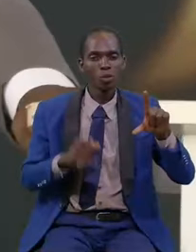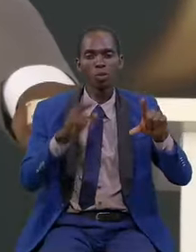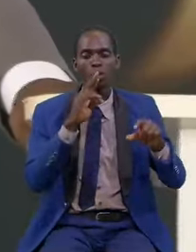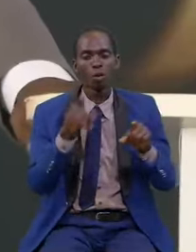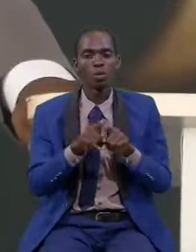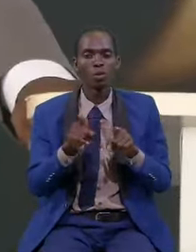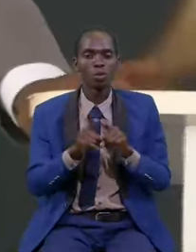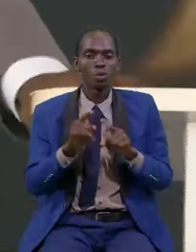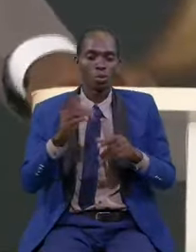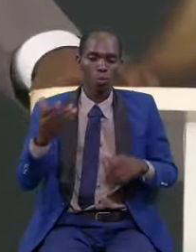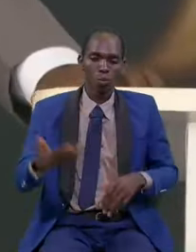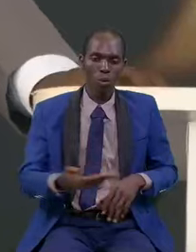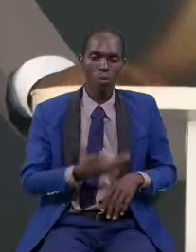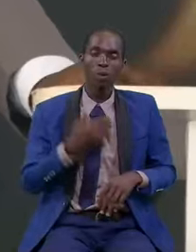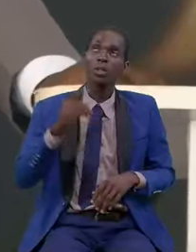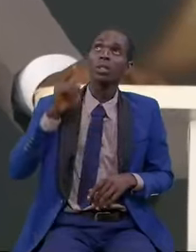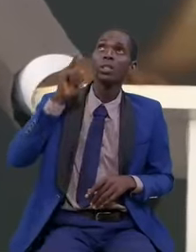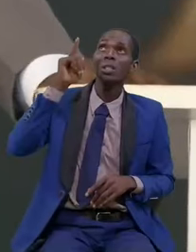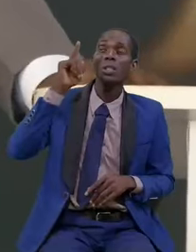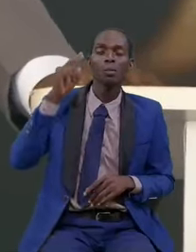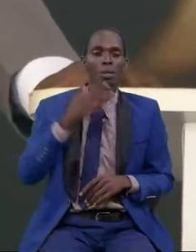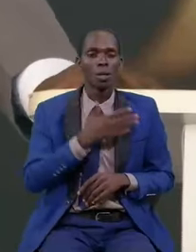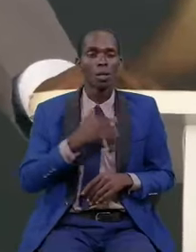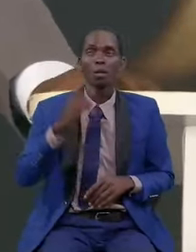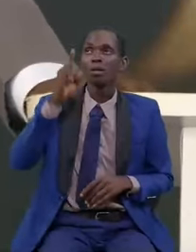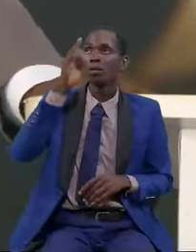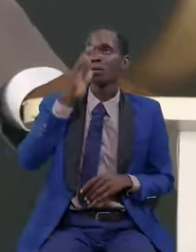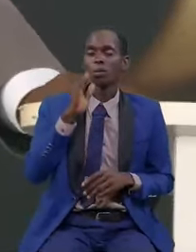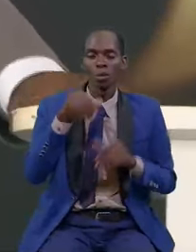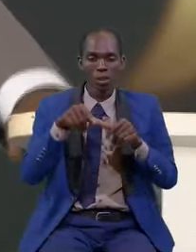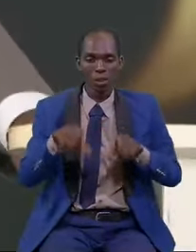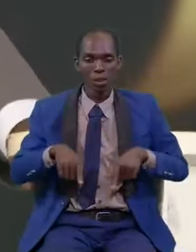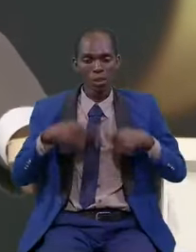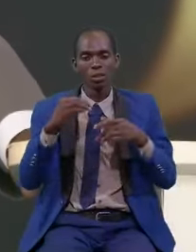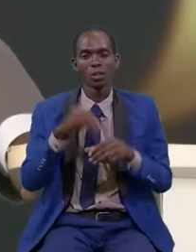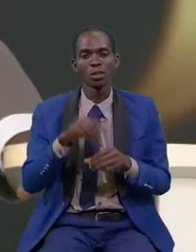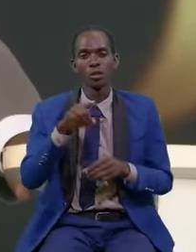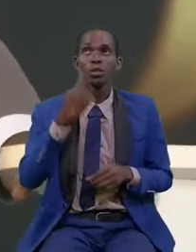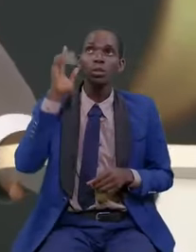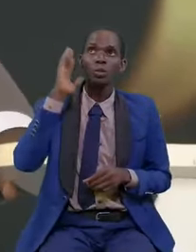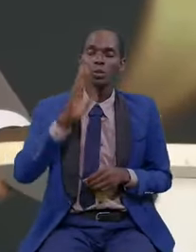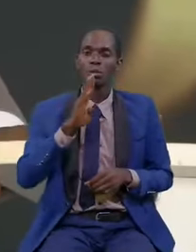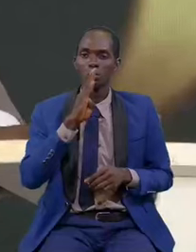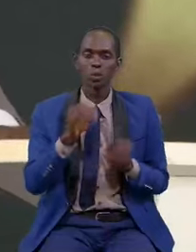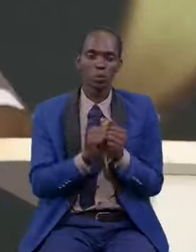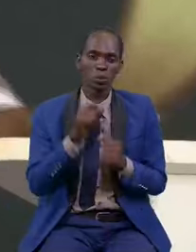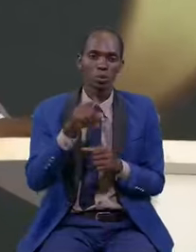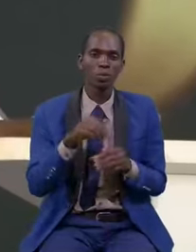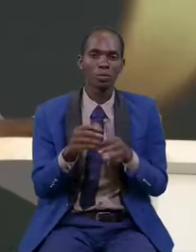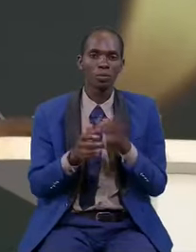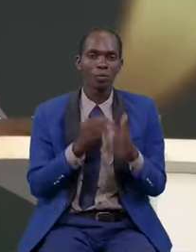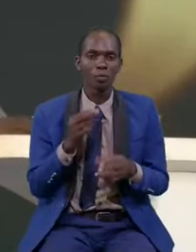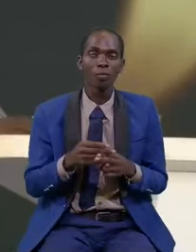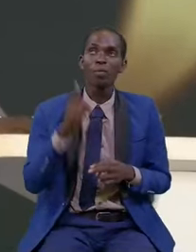vous le recevez et Dieu demeure avec vous. Il sera de vos côtés.